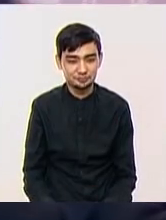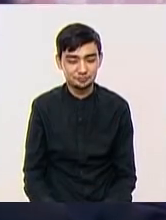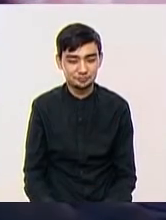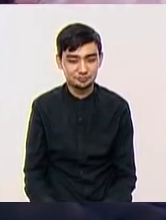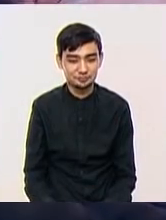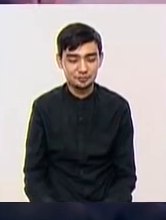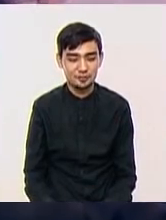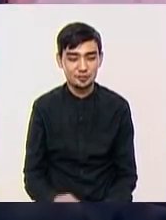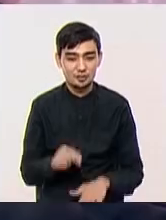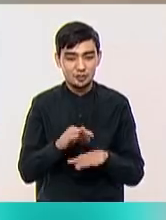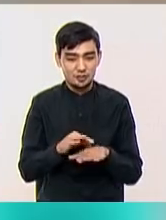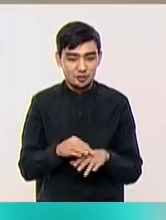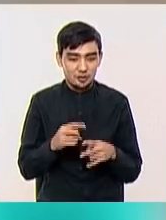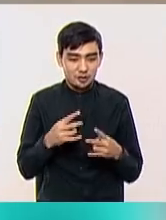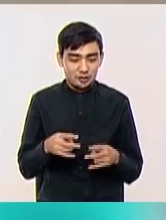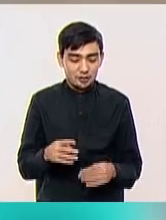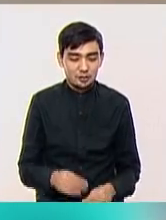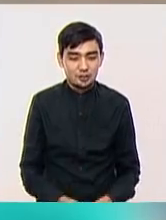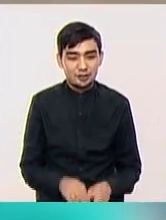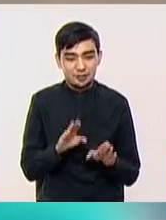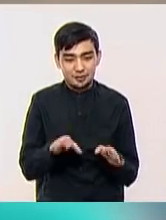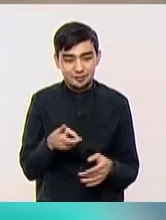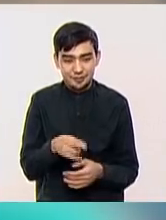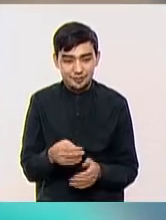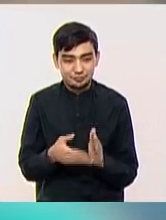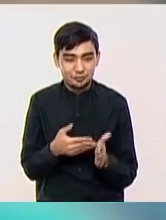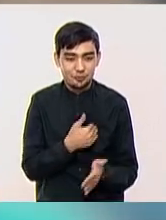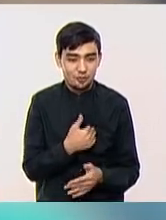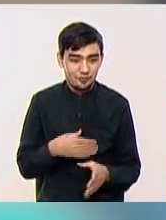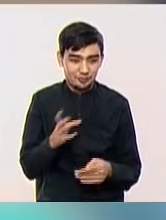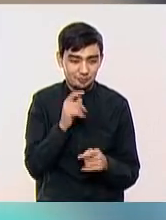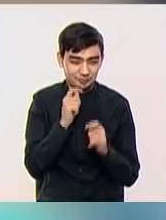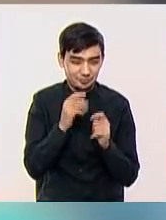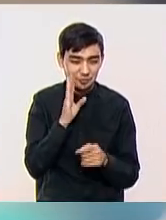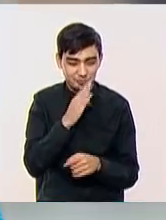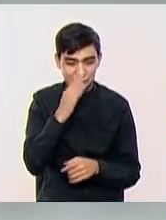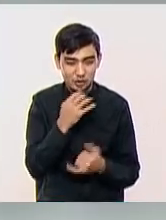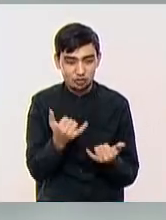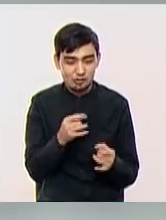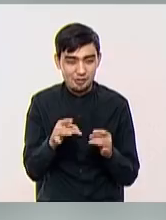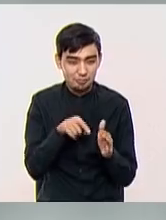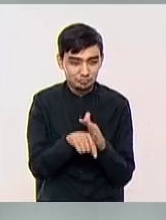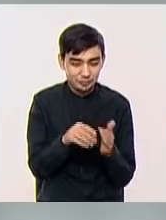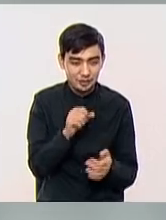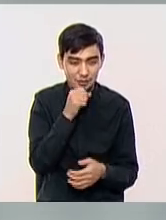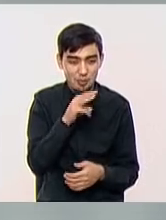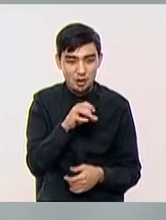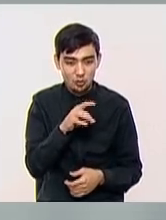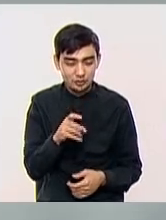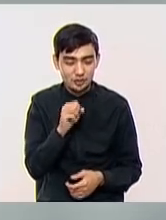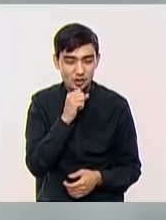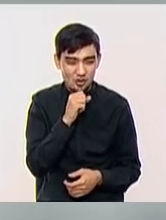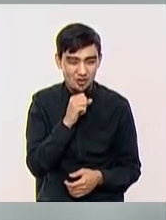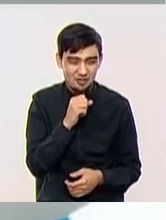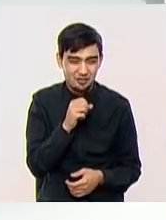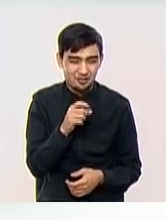что никогда не болели. Балаларына ерекше шаттық сыйлақсы келетін ата-аналар үшін қазір жарнама сайтында Аяз Ата мен Ақшақардың